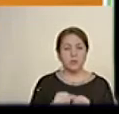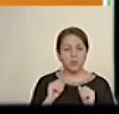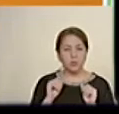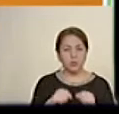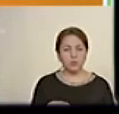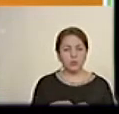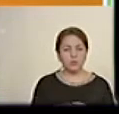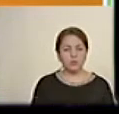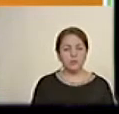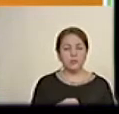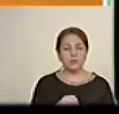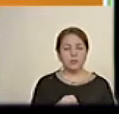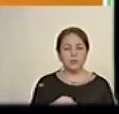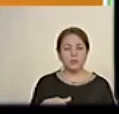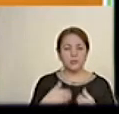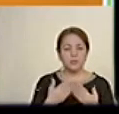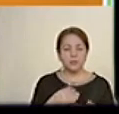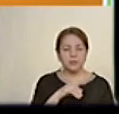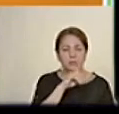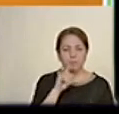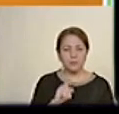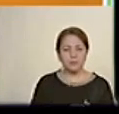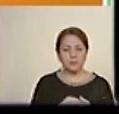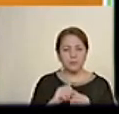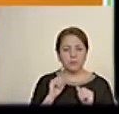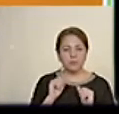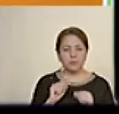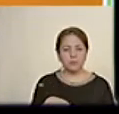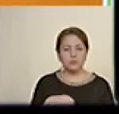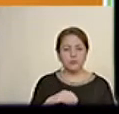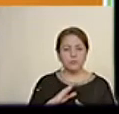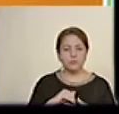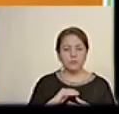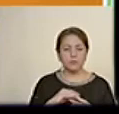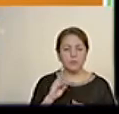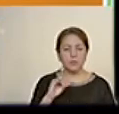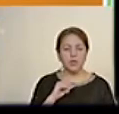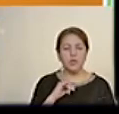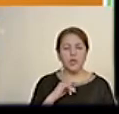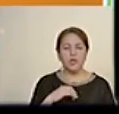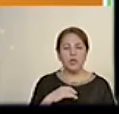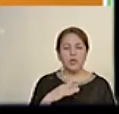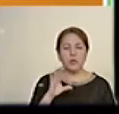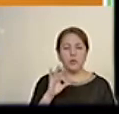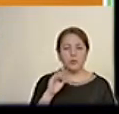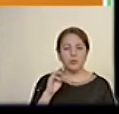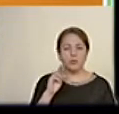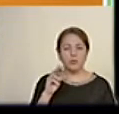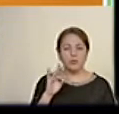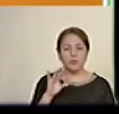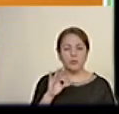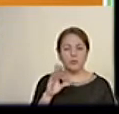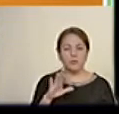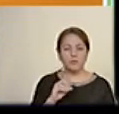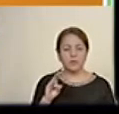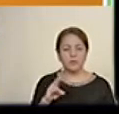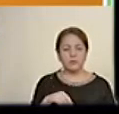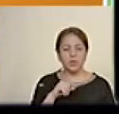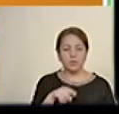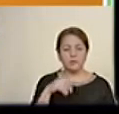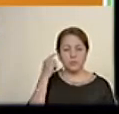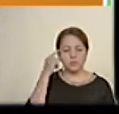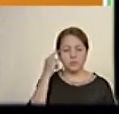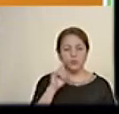Может, задал вопросик, может, вызывает на откровенность. Она думала, что